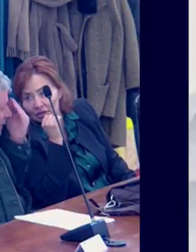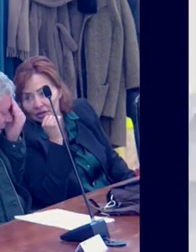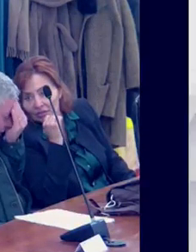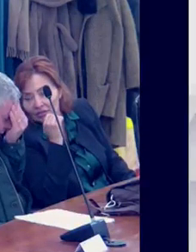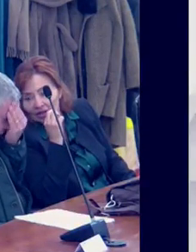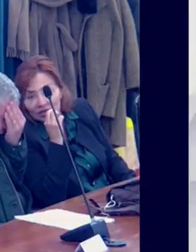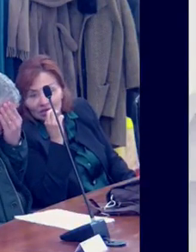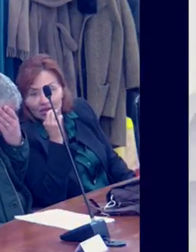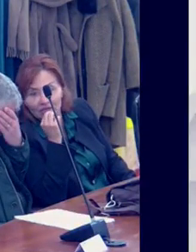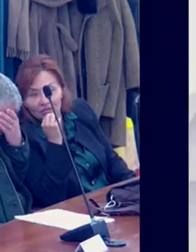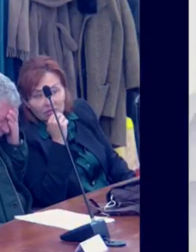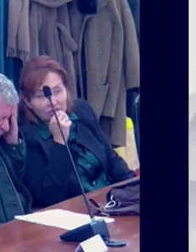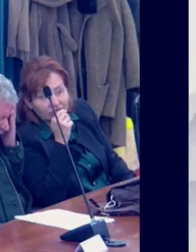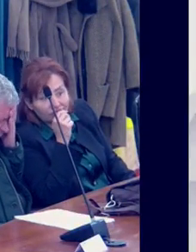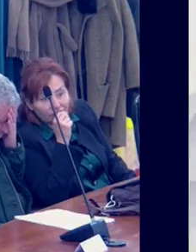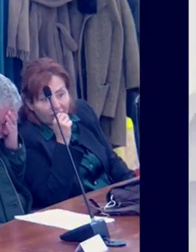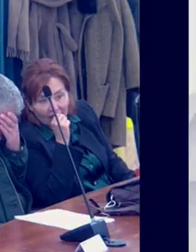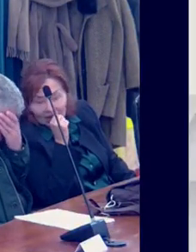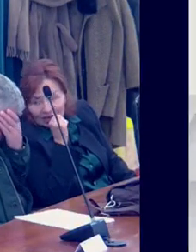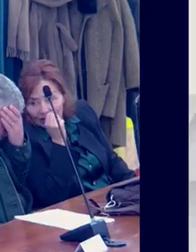Sì, le riesce a mettere in modalità